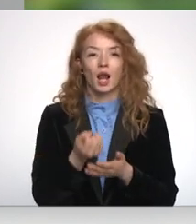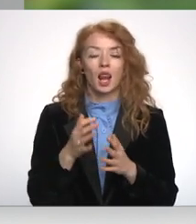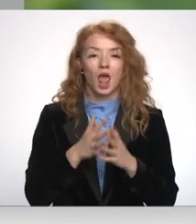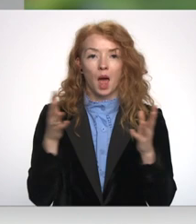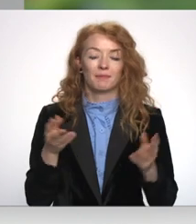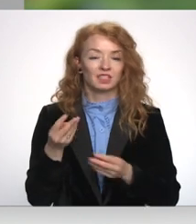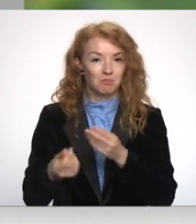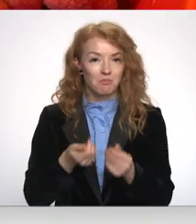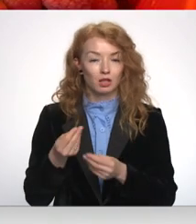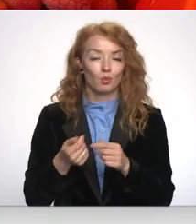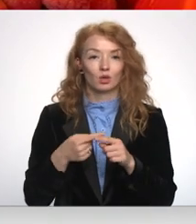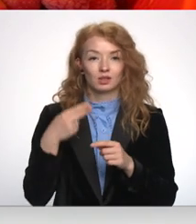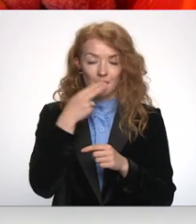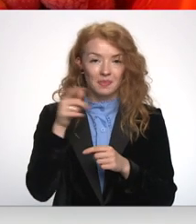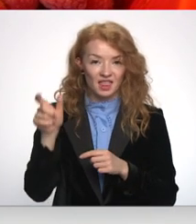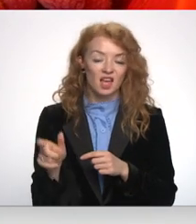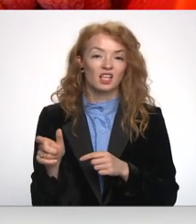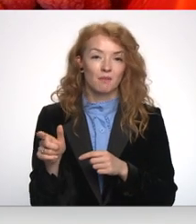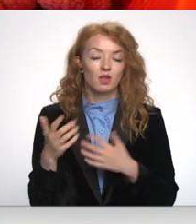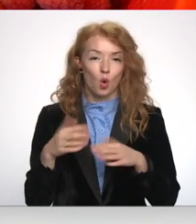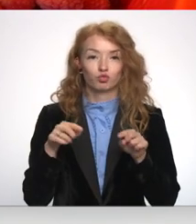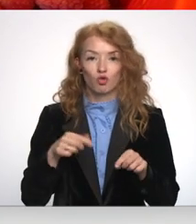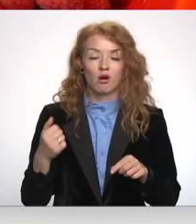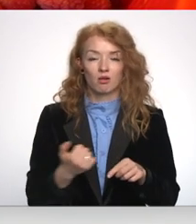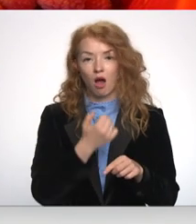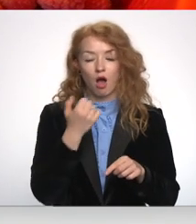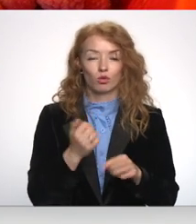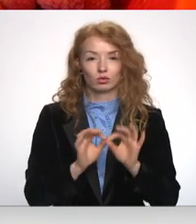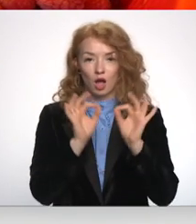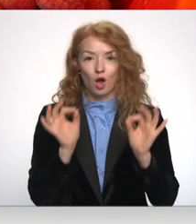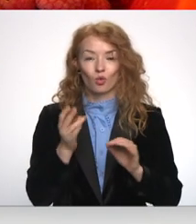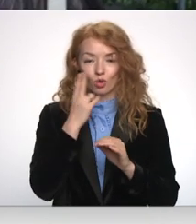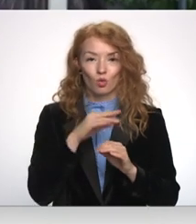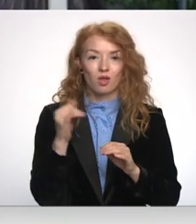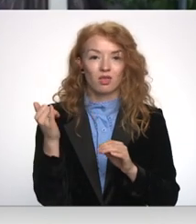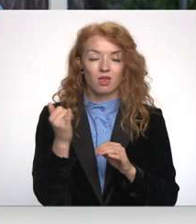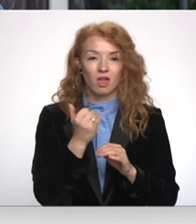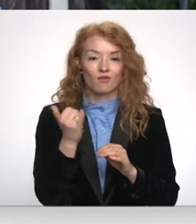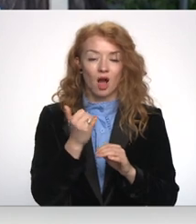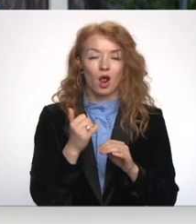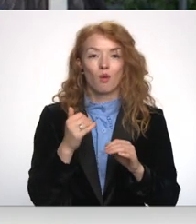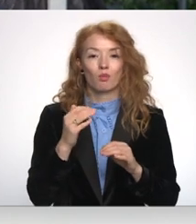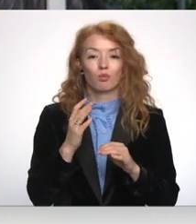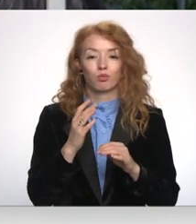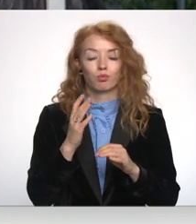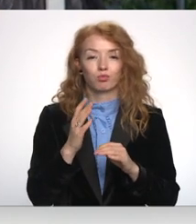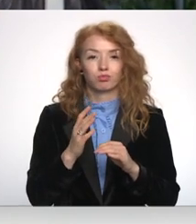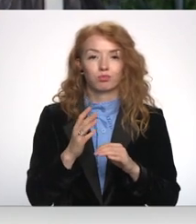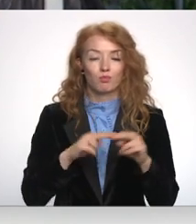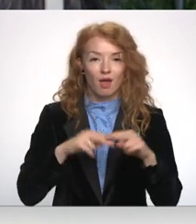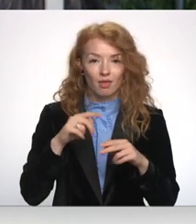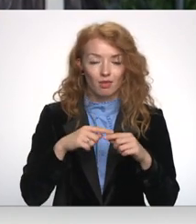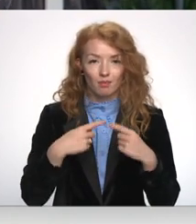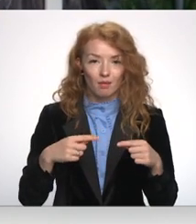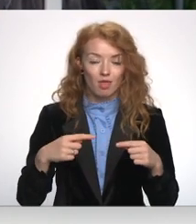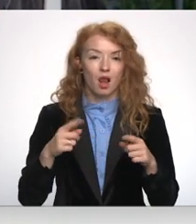kas zemniekiem ir visu jau šo gadu, sākot no gada sākuma, būvmateriāli, koks,